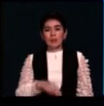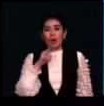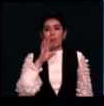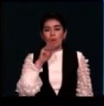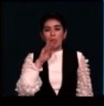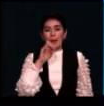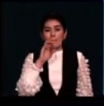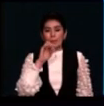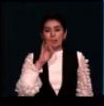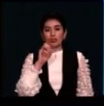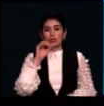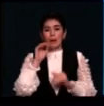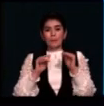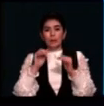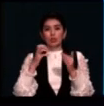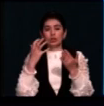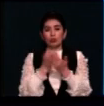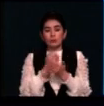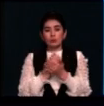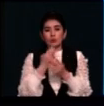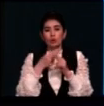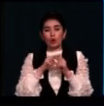Polimerni massasini topishimiz uchun